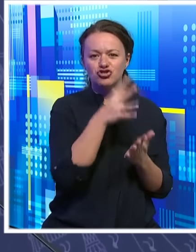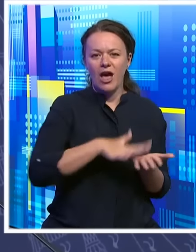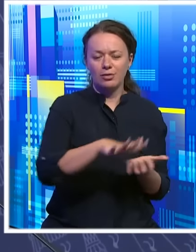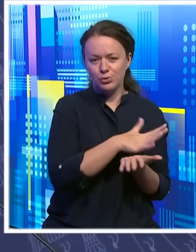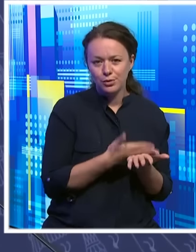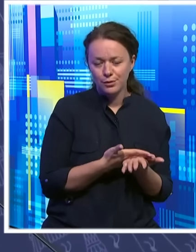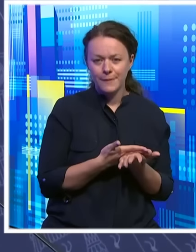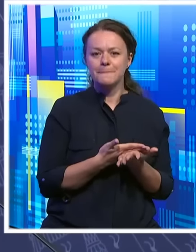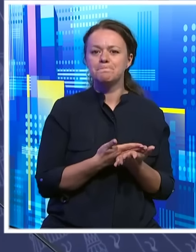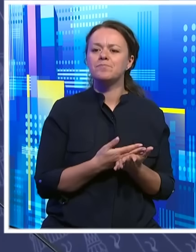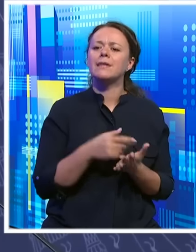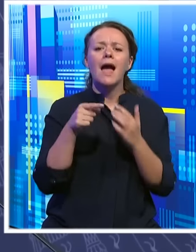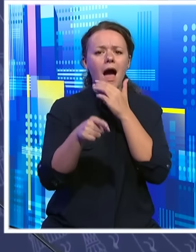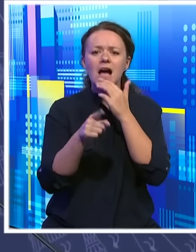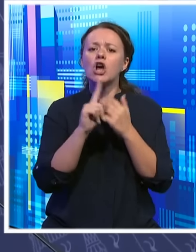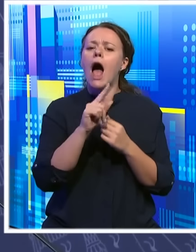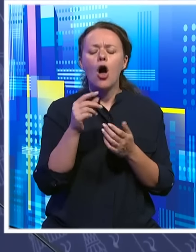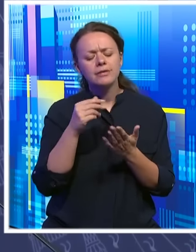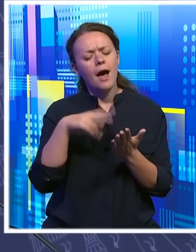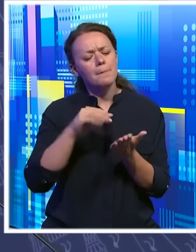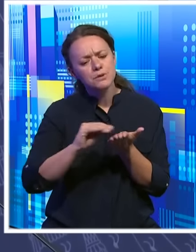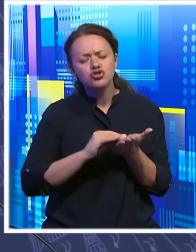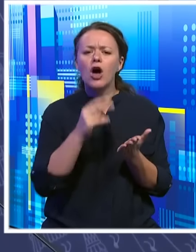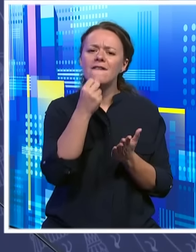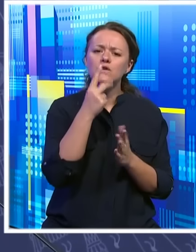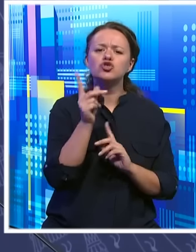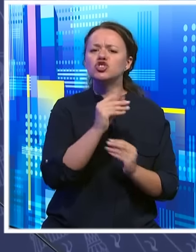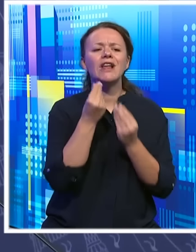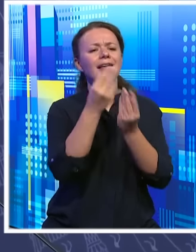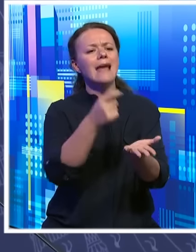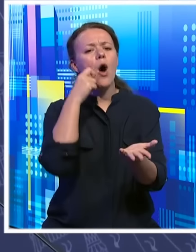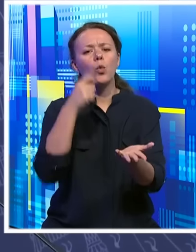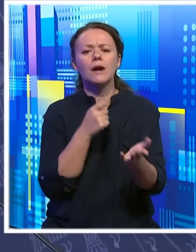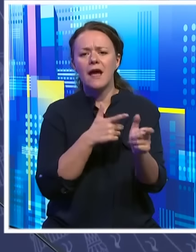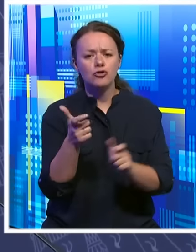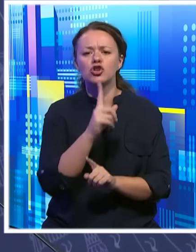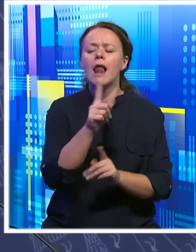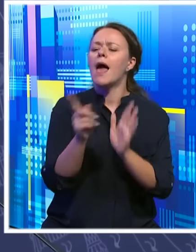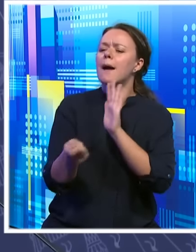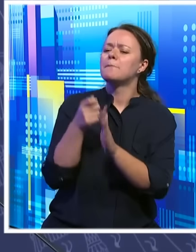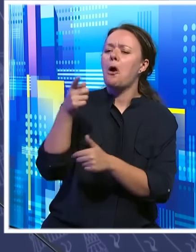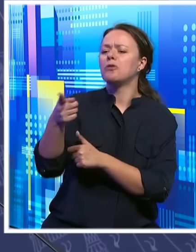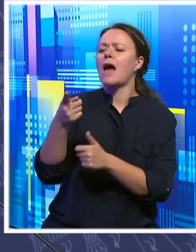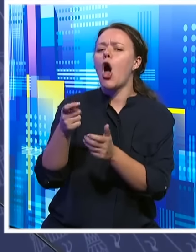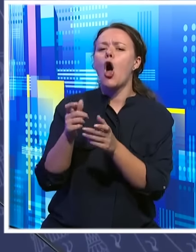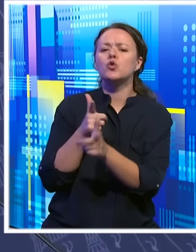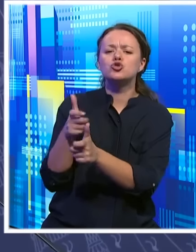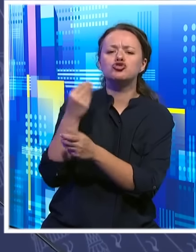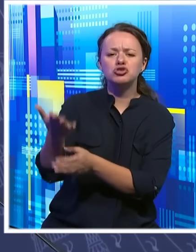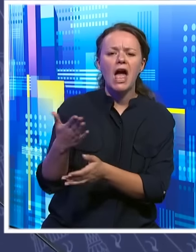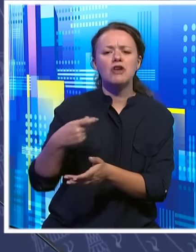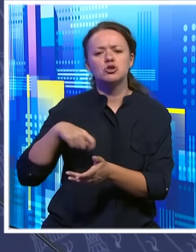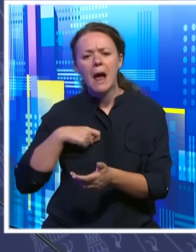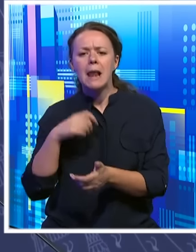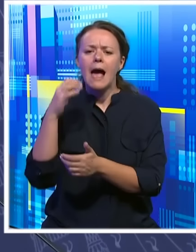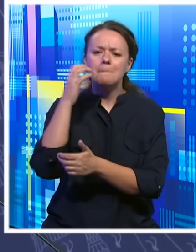nije Vučić dao Ukrajini baš oružje, nego je prodao nekome Španiji, Belgiji, Češkoj, Bog zna